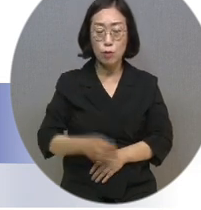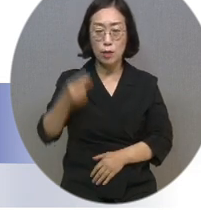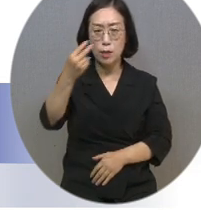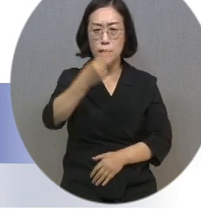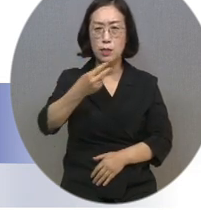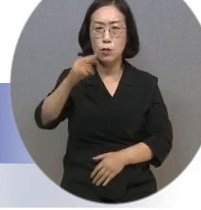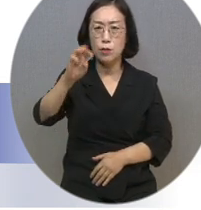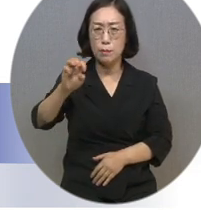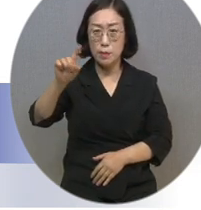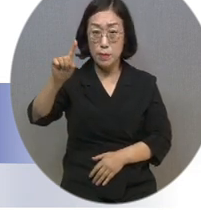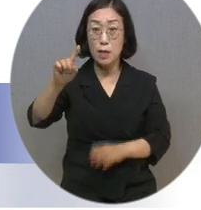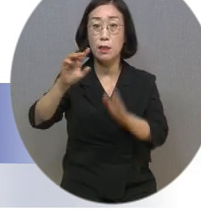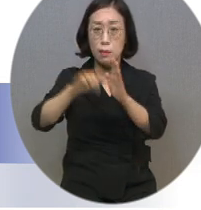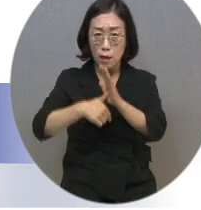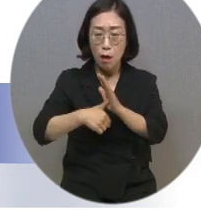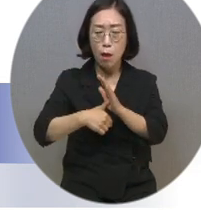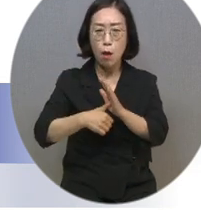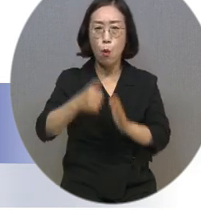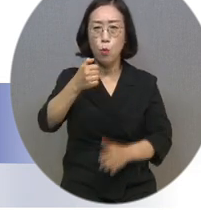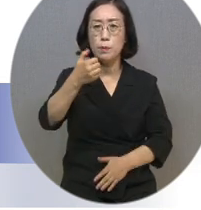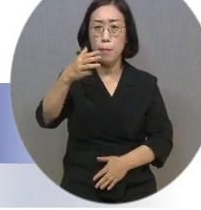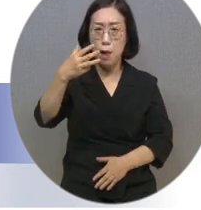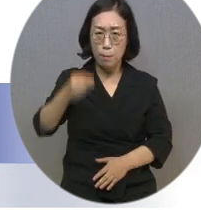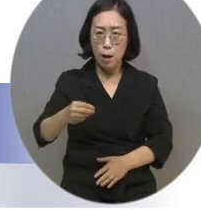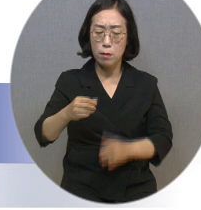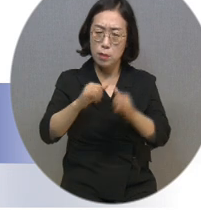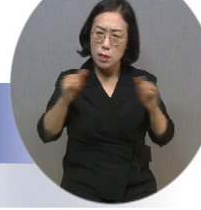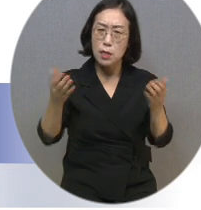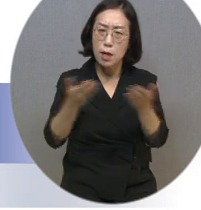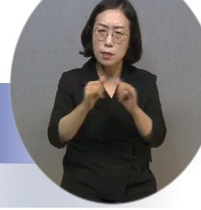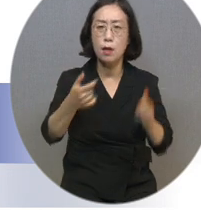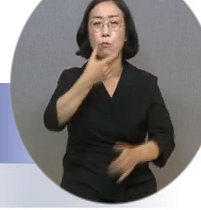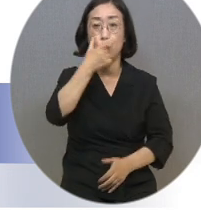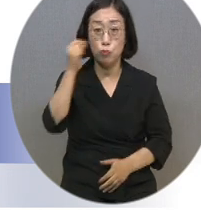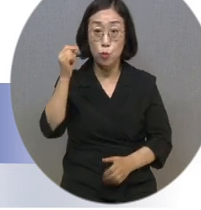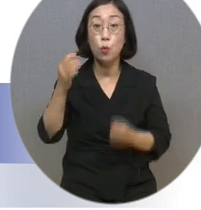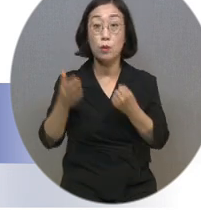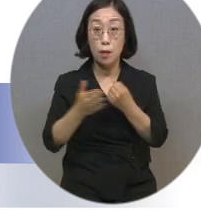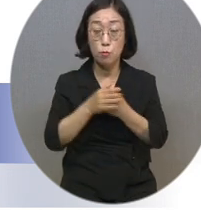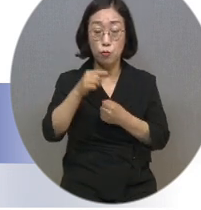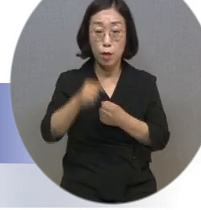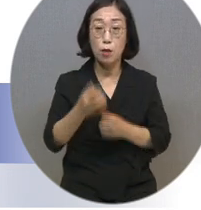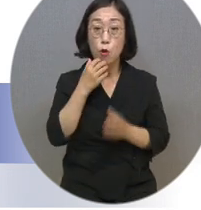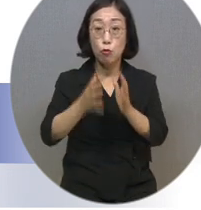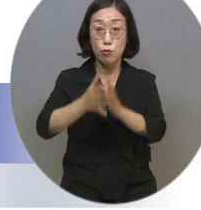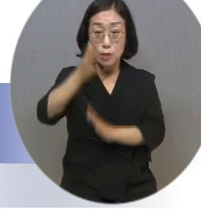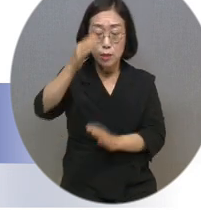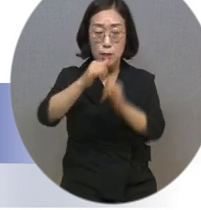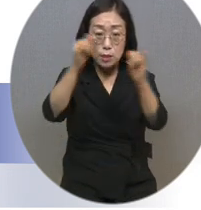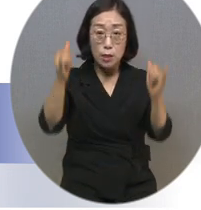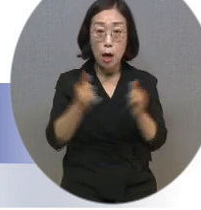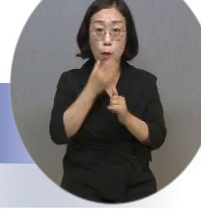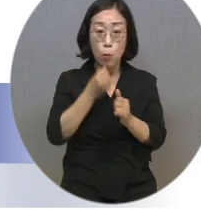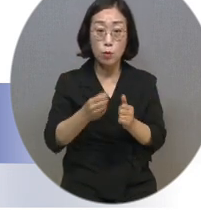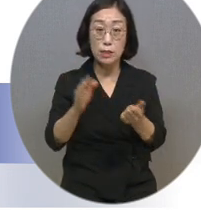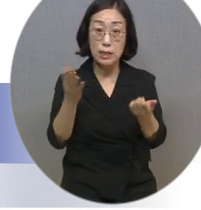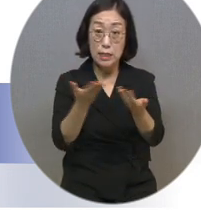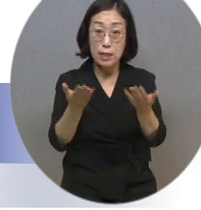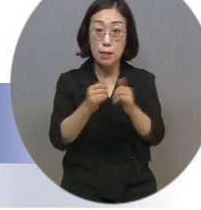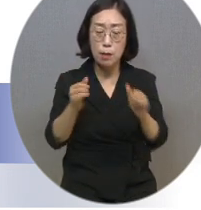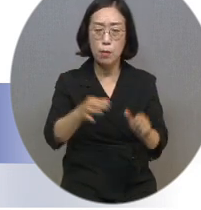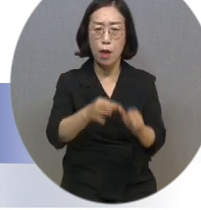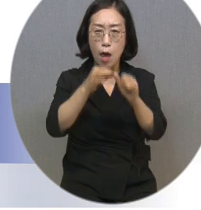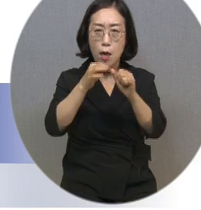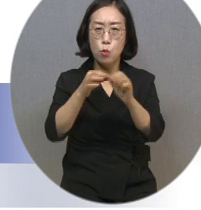되면 58만여 명의 인력이 부족할 것이라는 분석에 따라서 서울시는 사회복지시설 종사자의 계속 고용